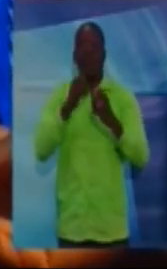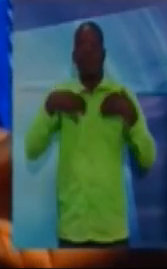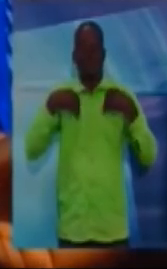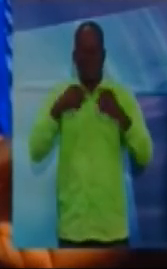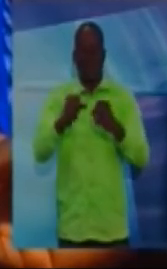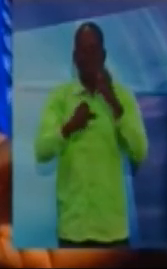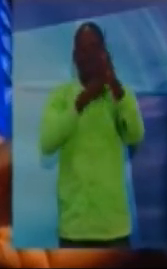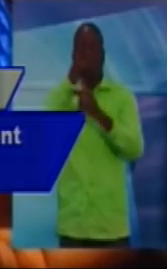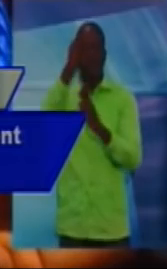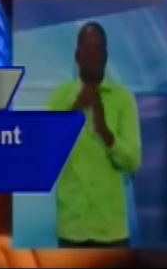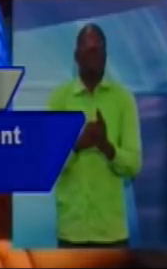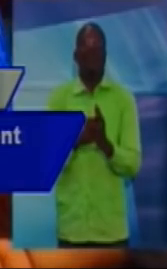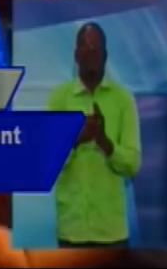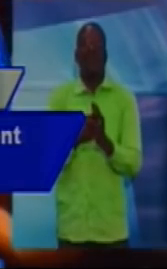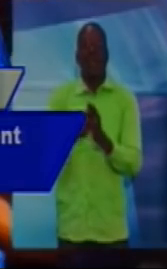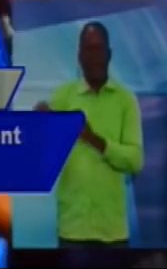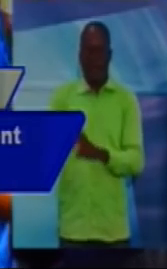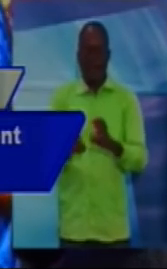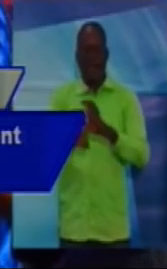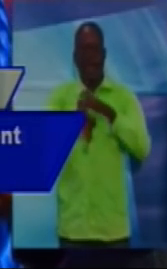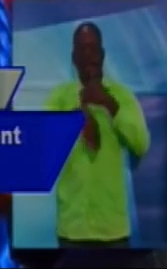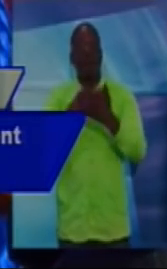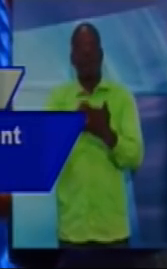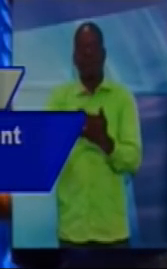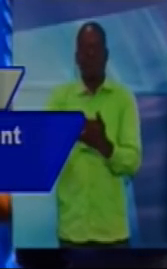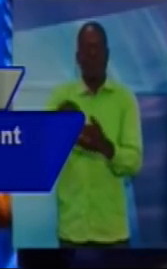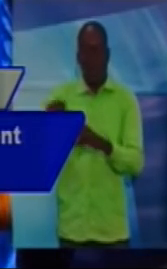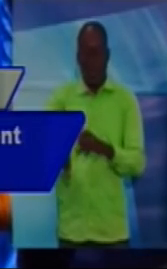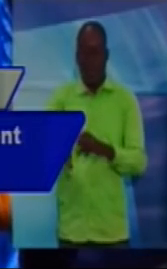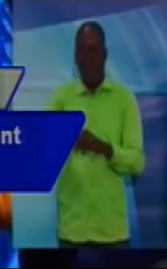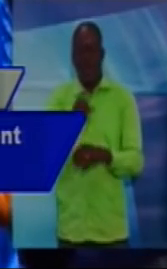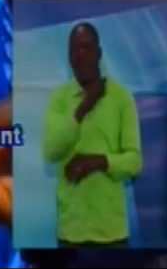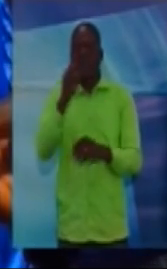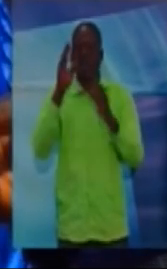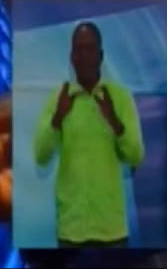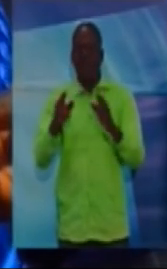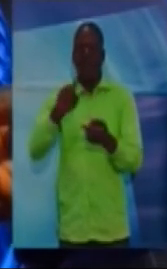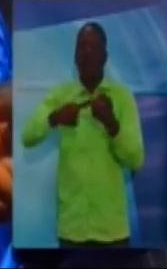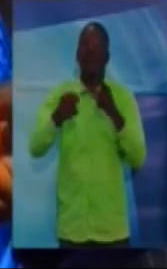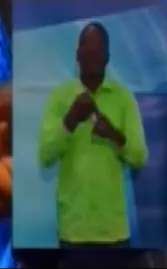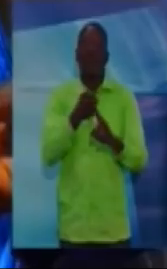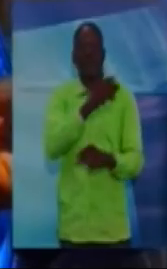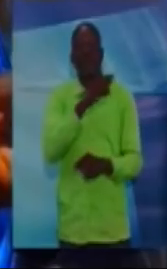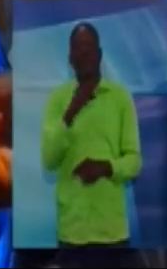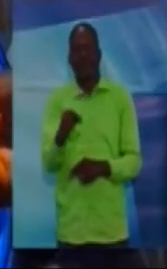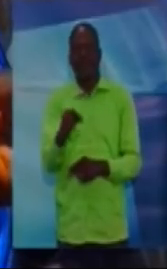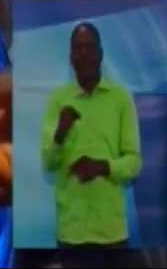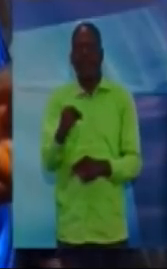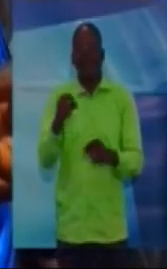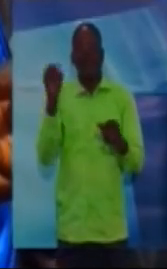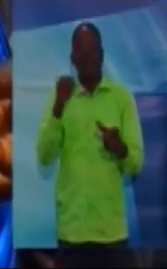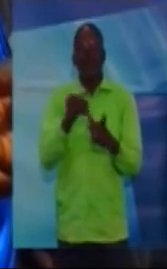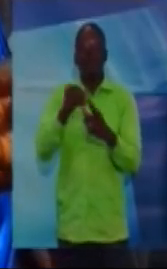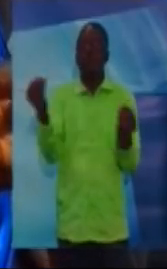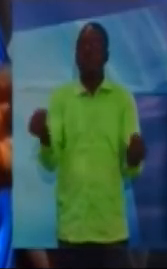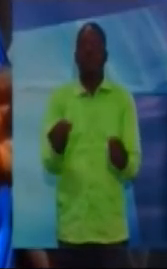des populations, aptes à faire en sorte que les Burkinabés, les amis du Burkina Faso, là où ils se